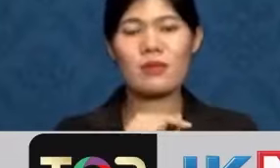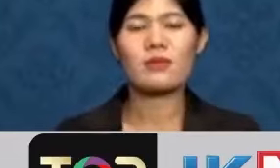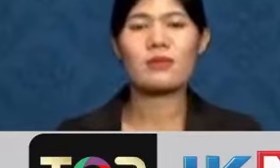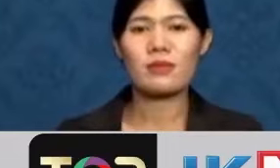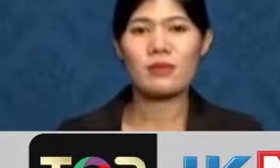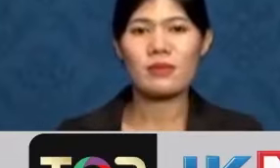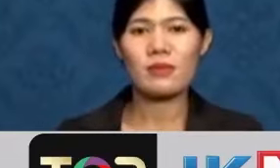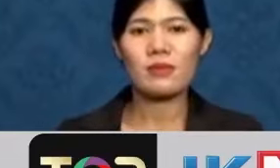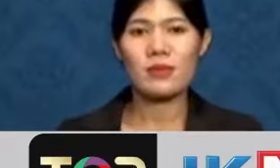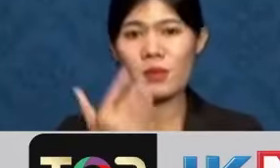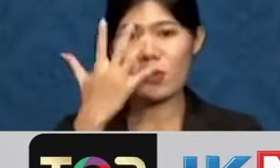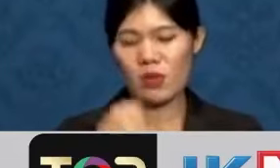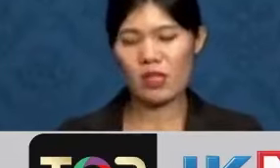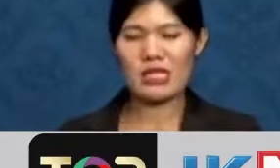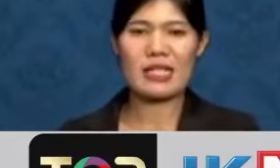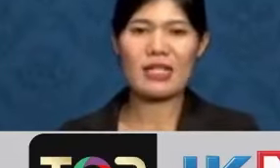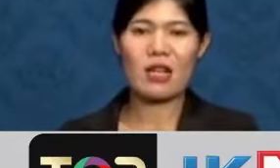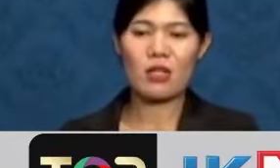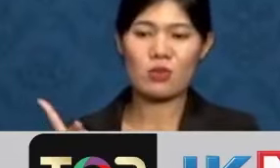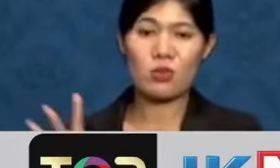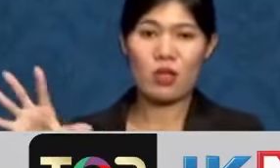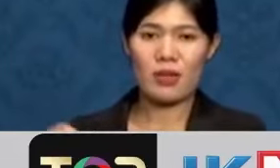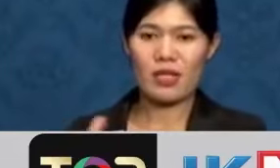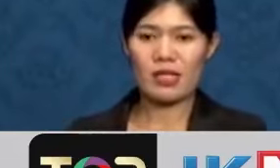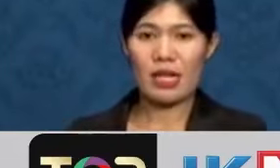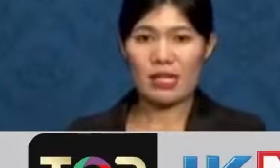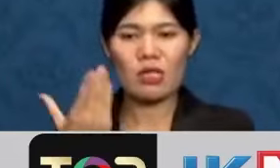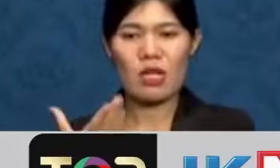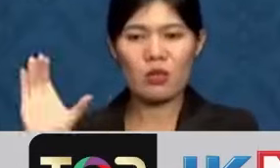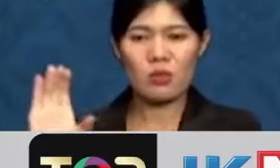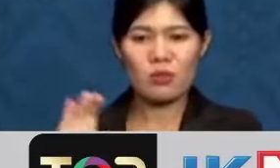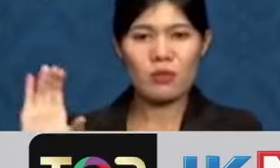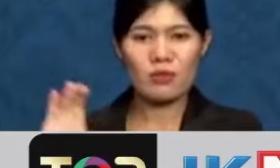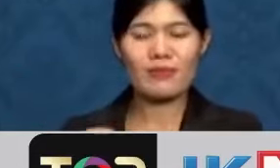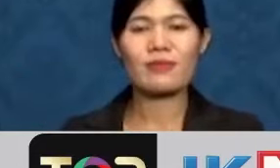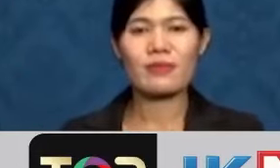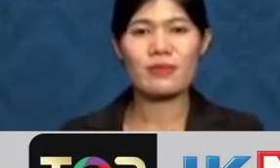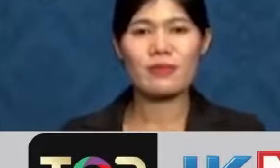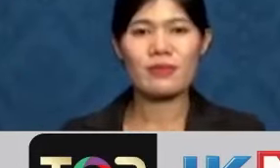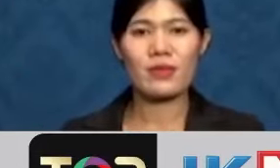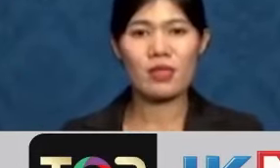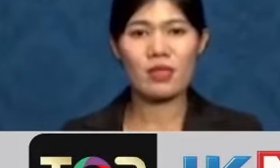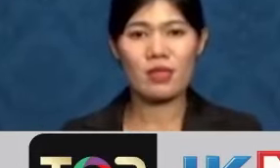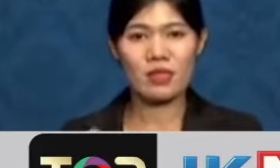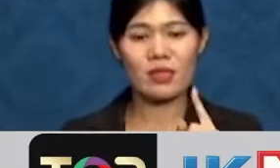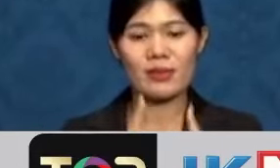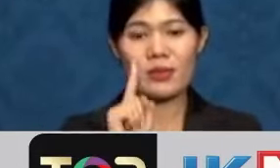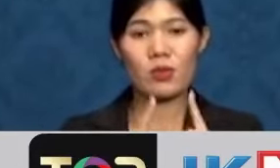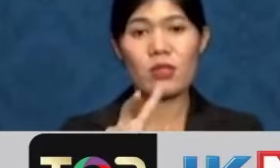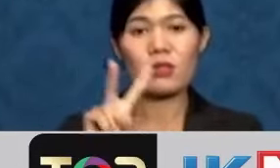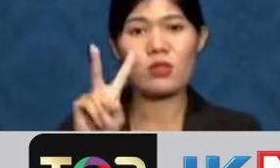วนอกจากนี้ยังพูดถึงรายจ่ายลงทุนที่สัดส่วนเนี่ยดูดีที่สุดในรอบ17ปีที่นายก